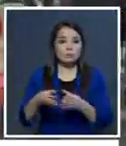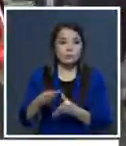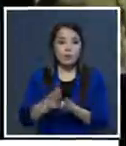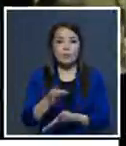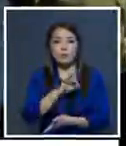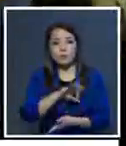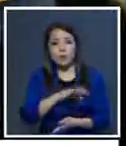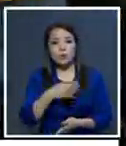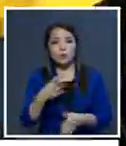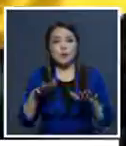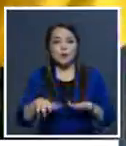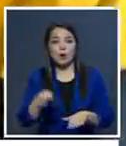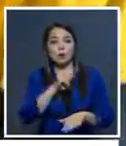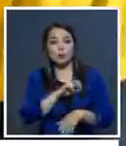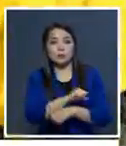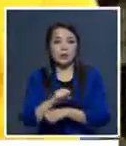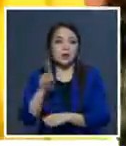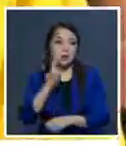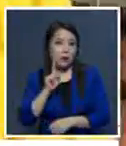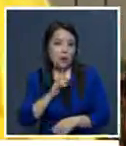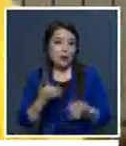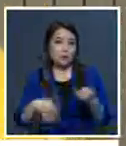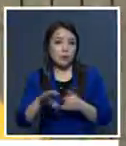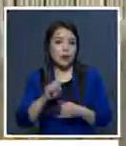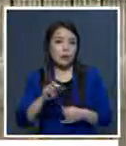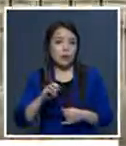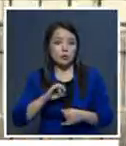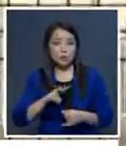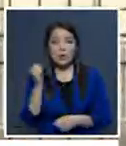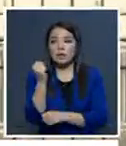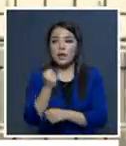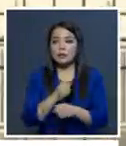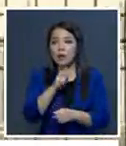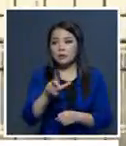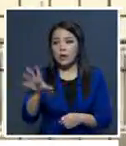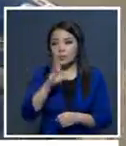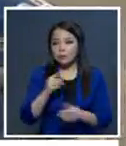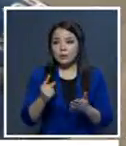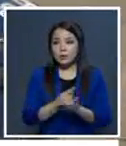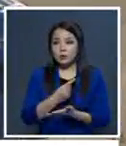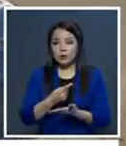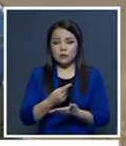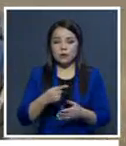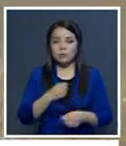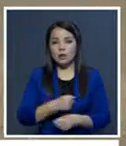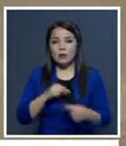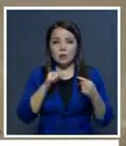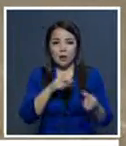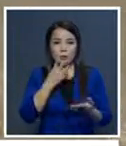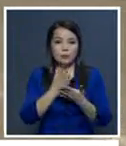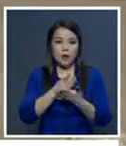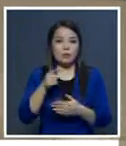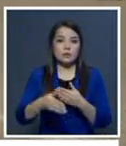дистрибьюторлық орталығында жұмыс тоқтап қалды. Айта кетейін, бұл Amazon жұмысшылардың алғашқы наразылық акциясы емес. Былтыр қарашада